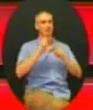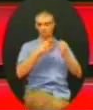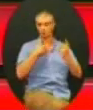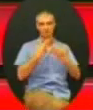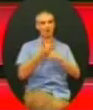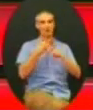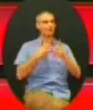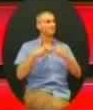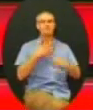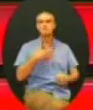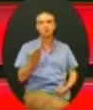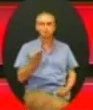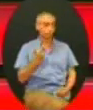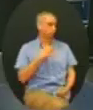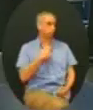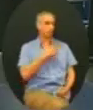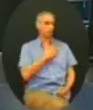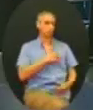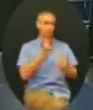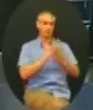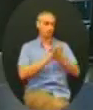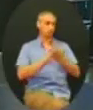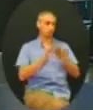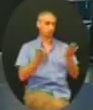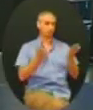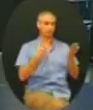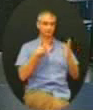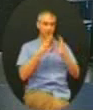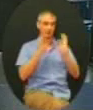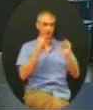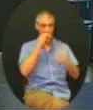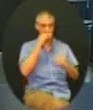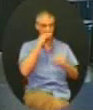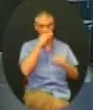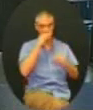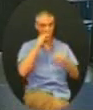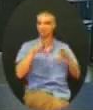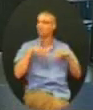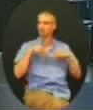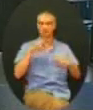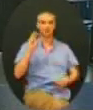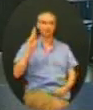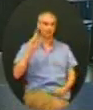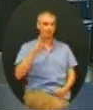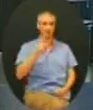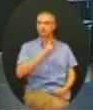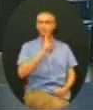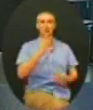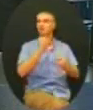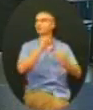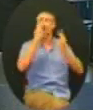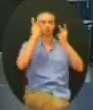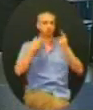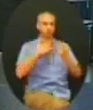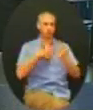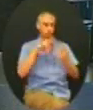אז תסביר לי מה אתם רוצים. מה שאנחנו רוצים דבר פשוט מאוד. וראשית אני אתחיל להגיד, וזה מוסכם ודאי גם על ניר, זה לא הדבר החשוב